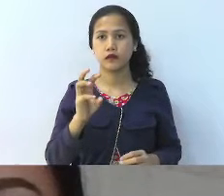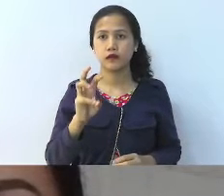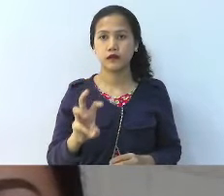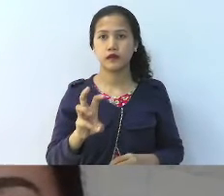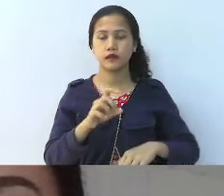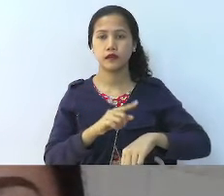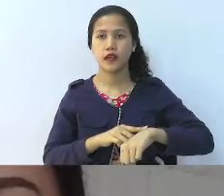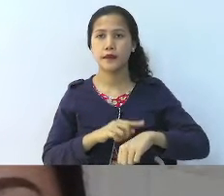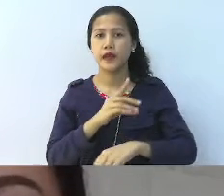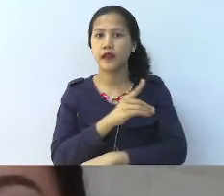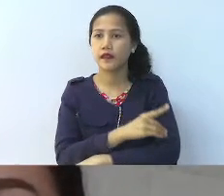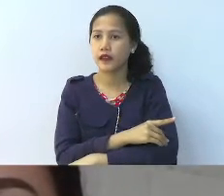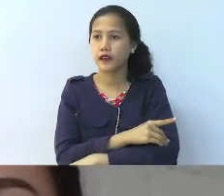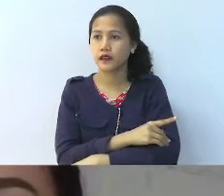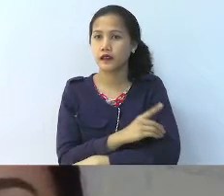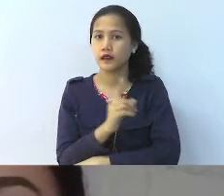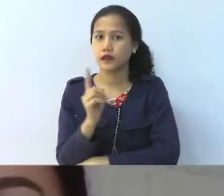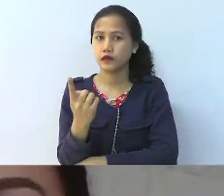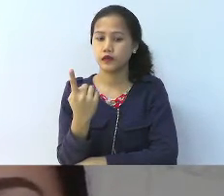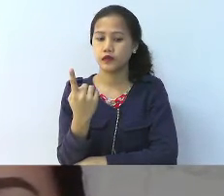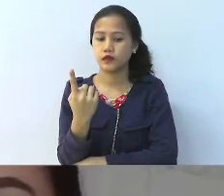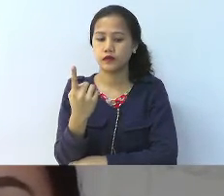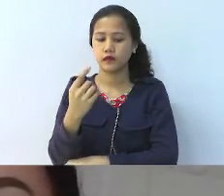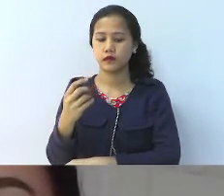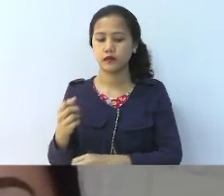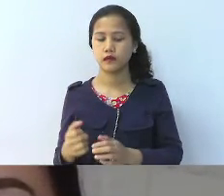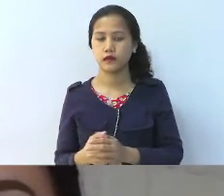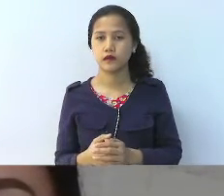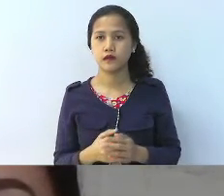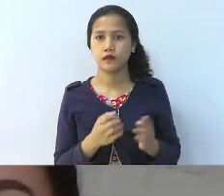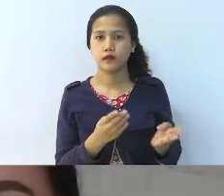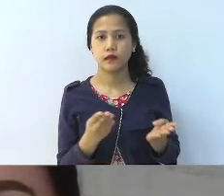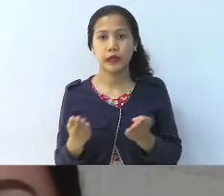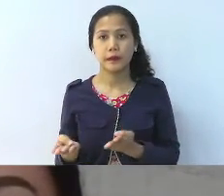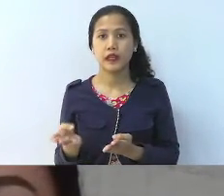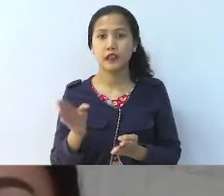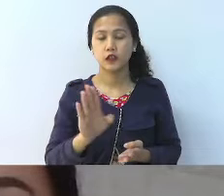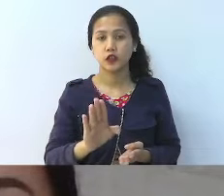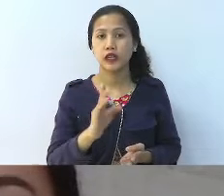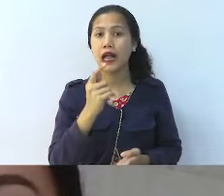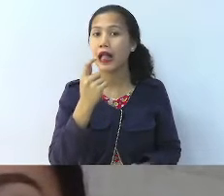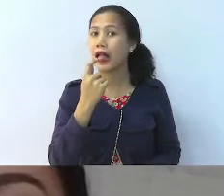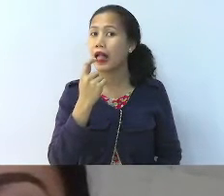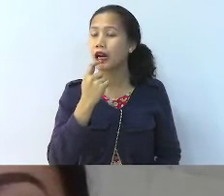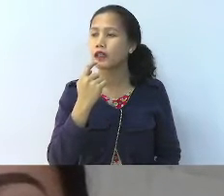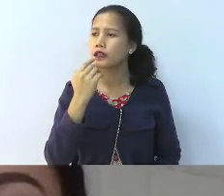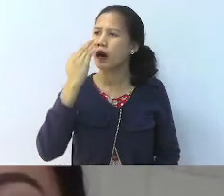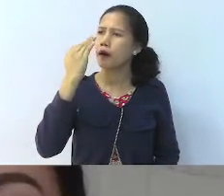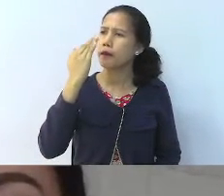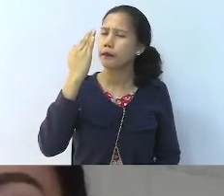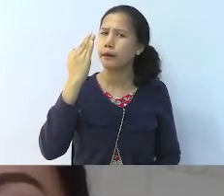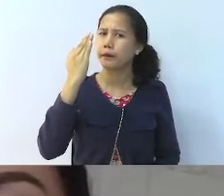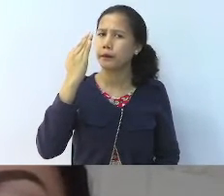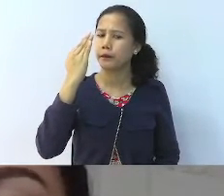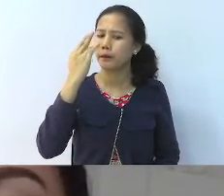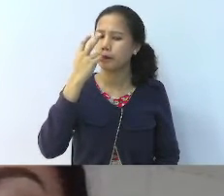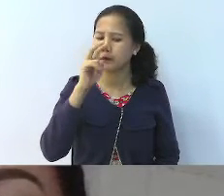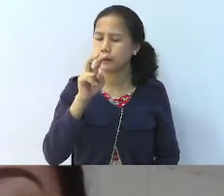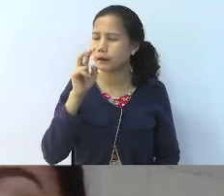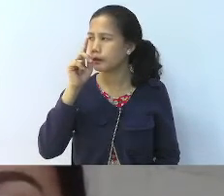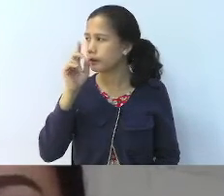dito, yung ang rocabados exercise ay binubuo ng 6 na exercises. At gagawin nyo